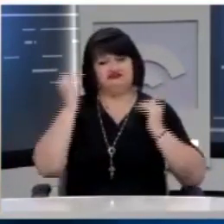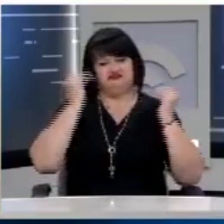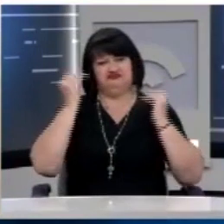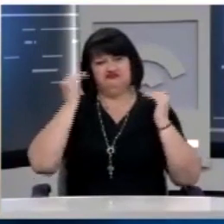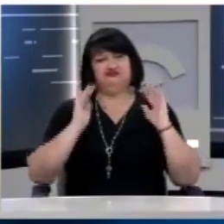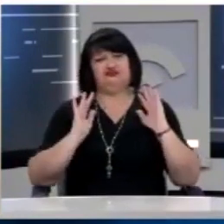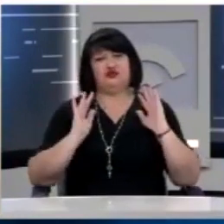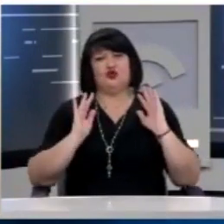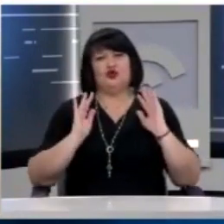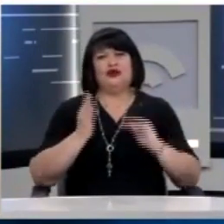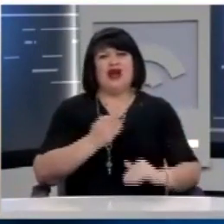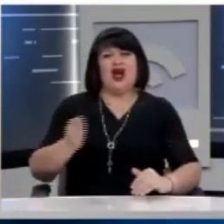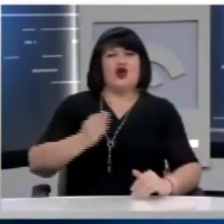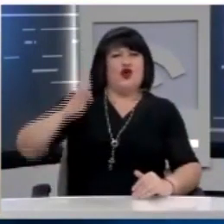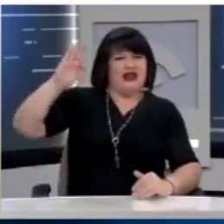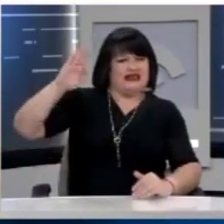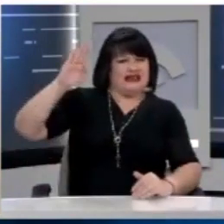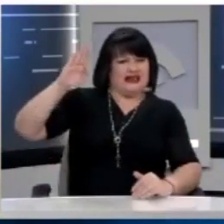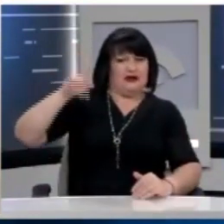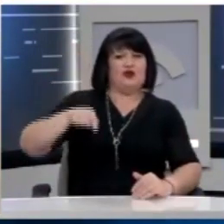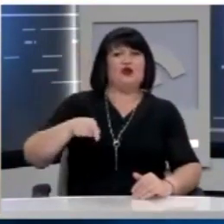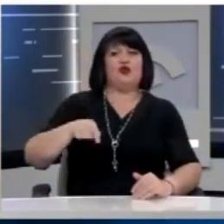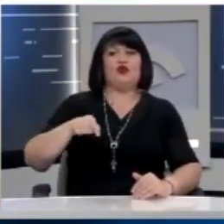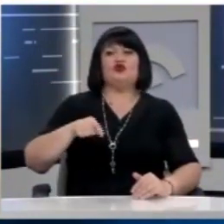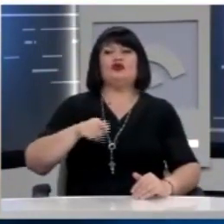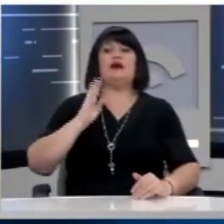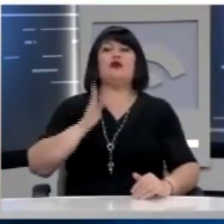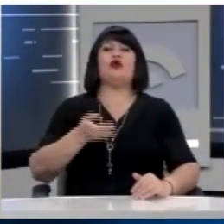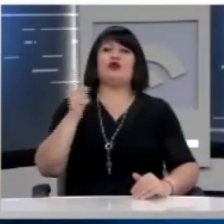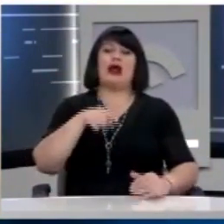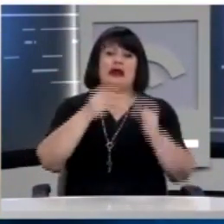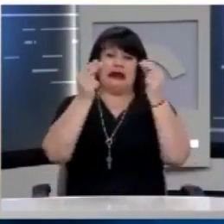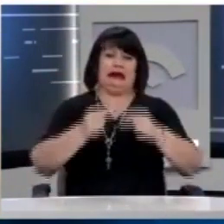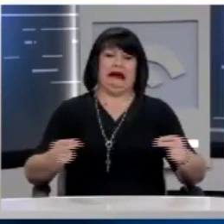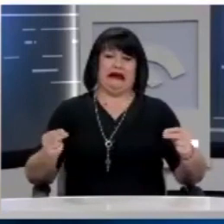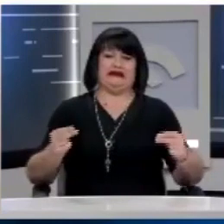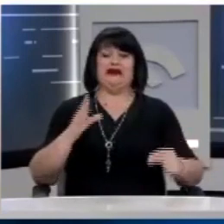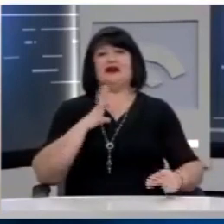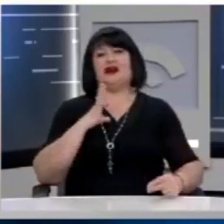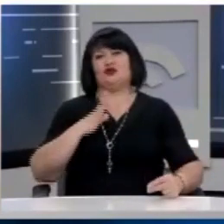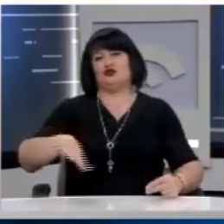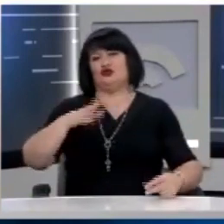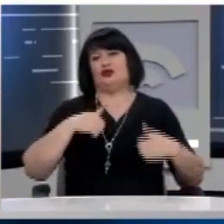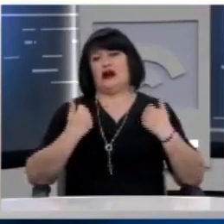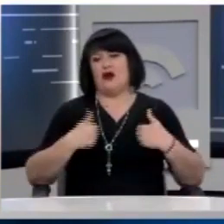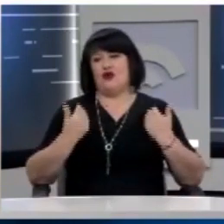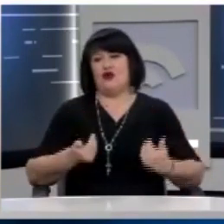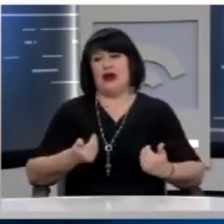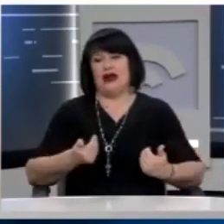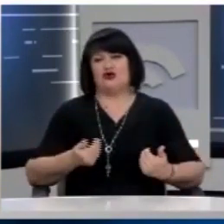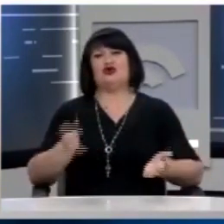ούτε τα διάφορα ακροδεξιά μορφώματα, ούτε βεβαίως μπορούν να προσφέρουν διέξοδο προς όφελος του λαού και της νεολαίας